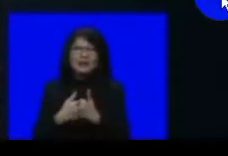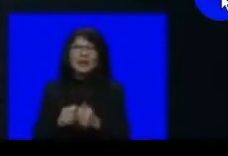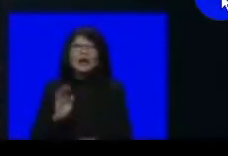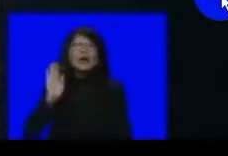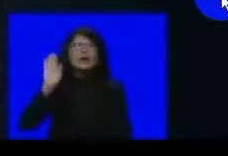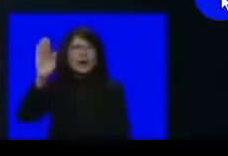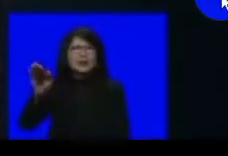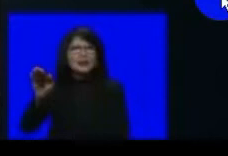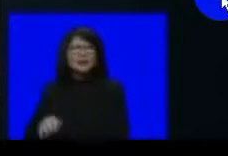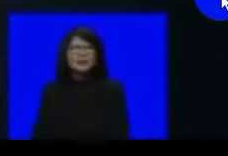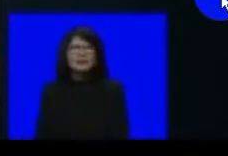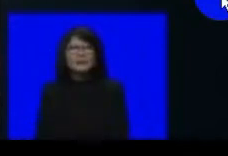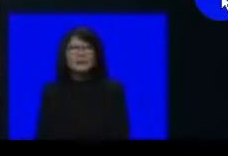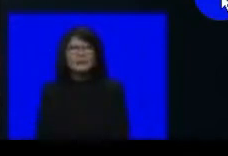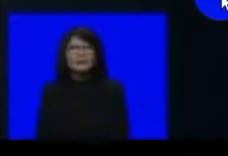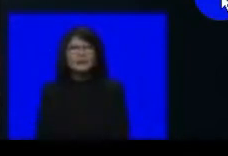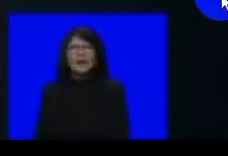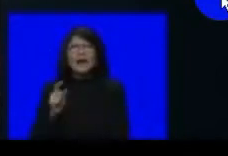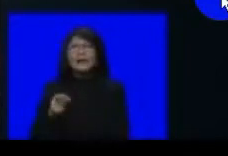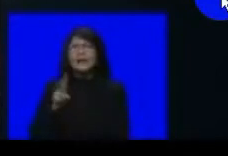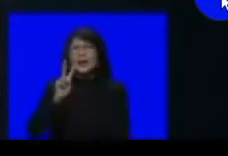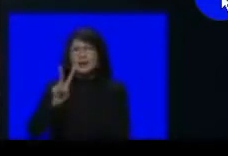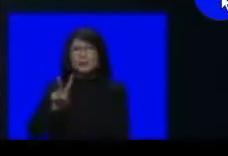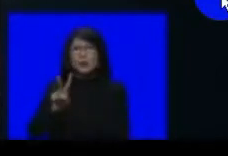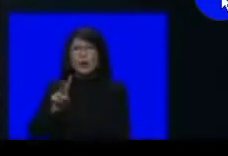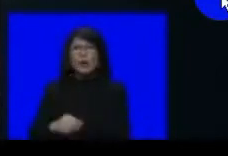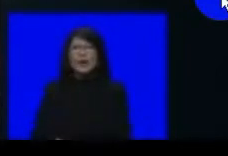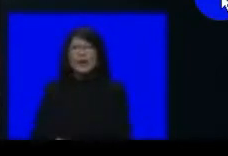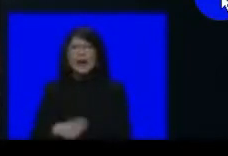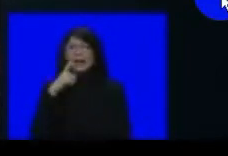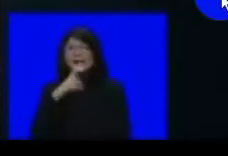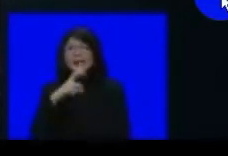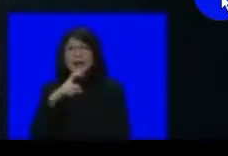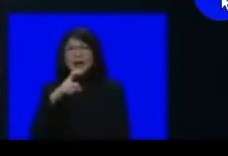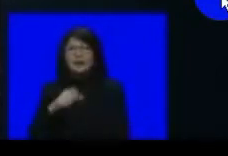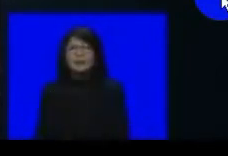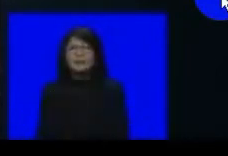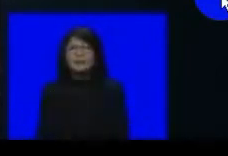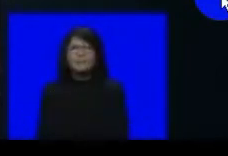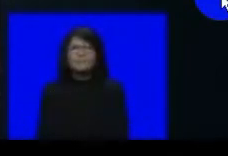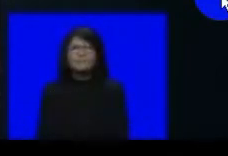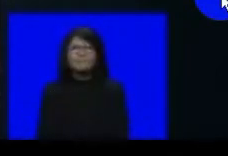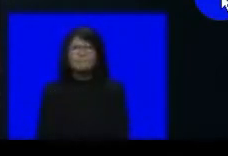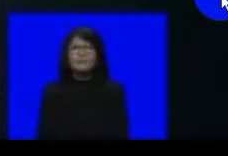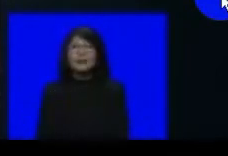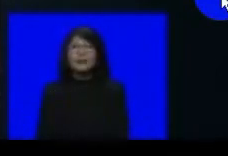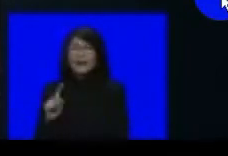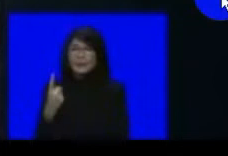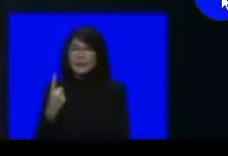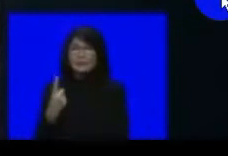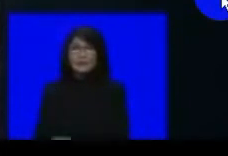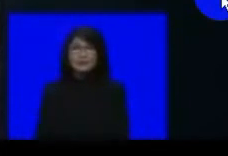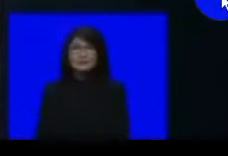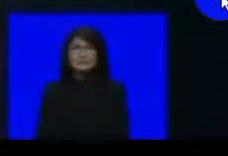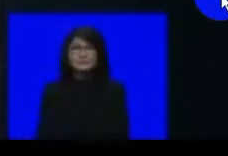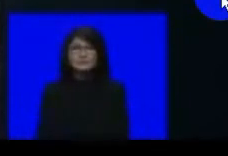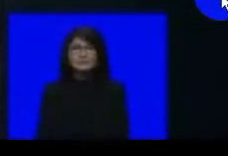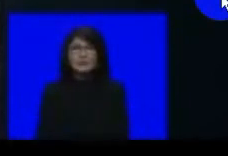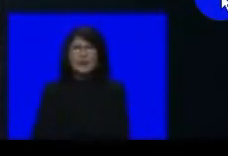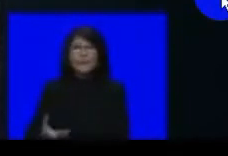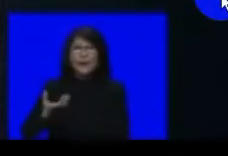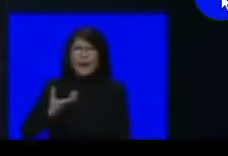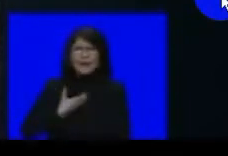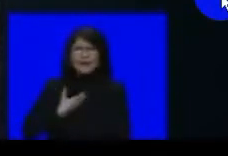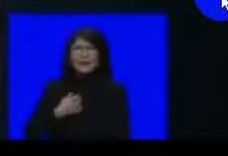ke depan, bahwa ada dua hal langkah yang kami lakukan. Yang pertama, kami